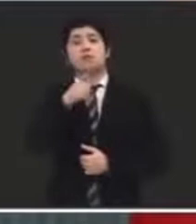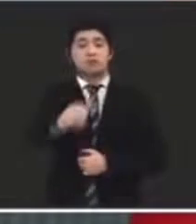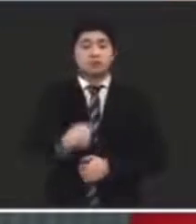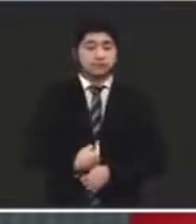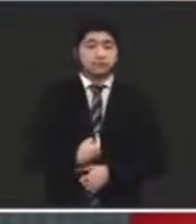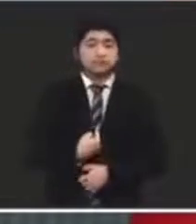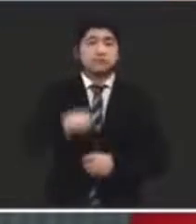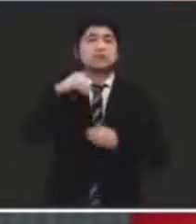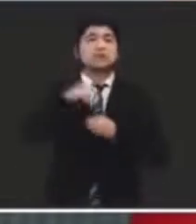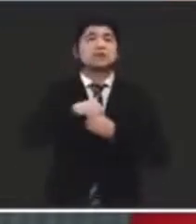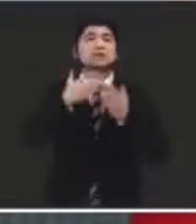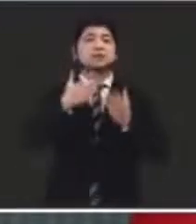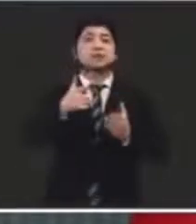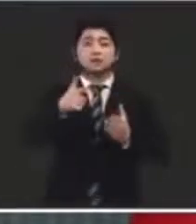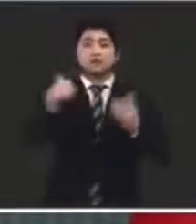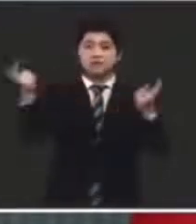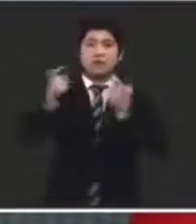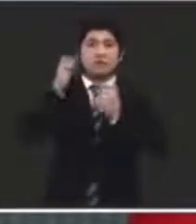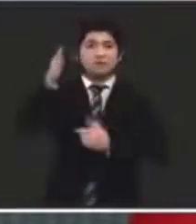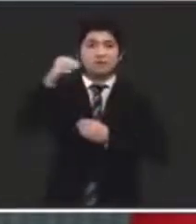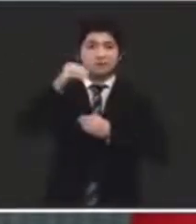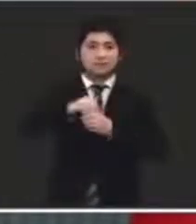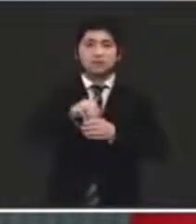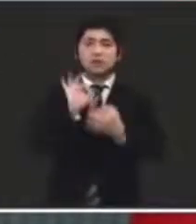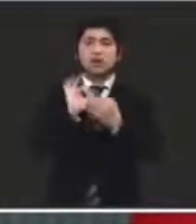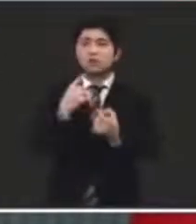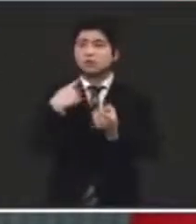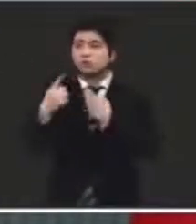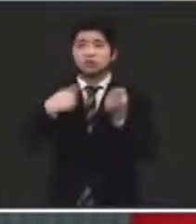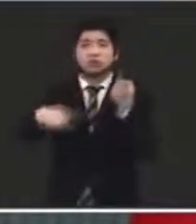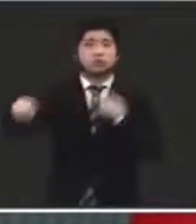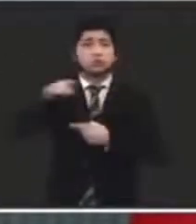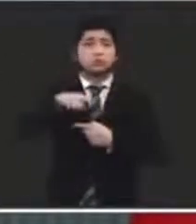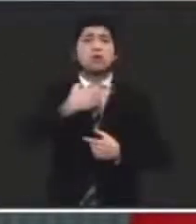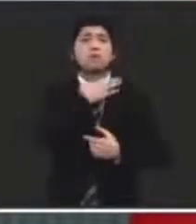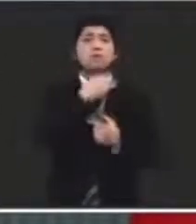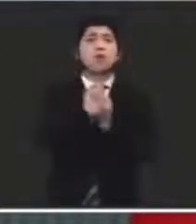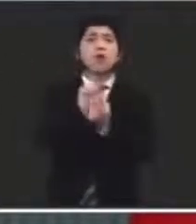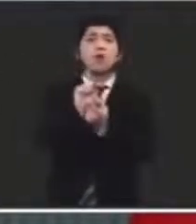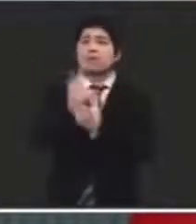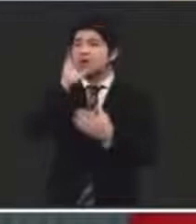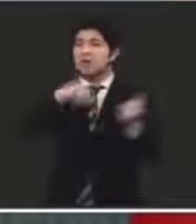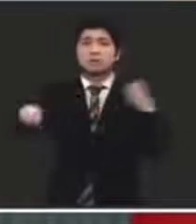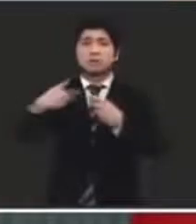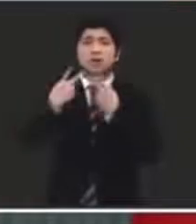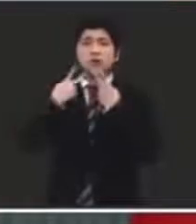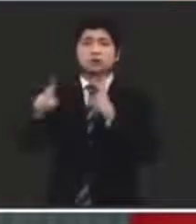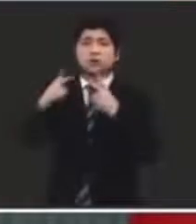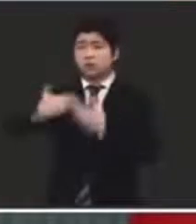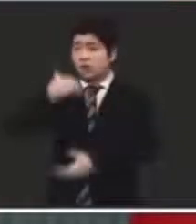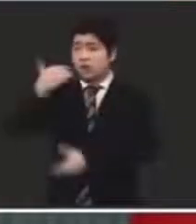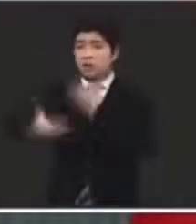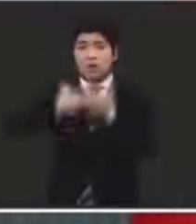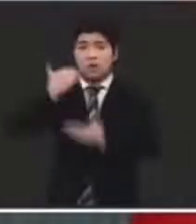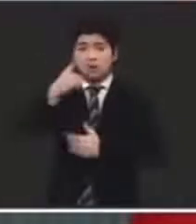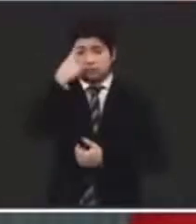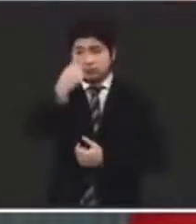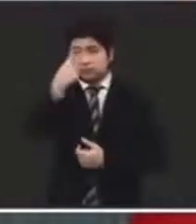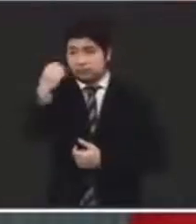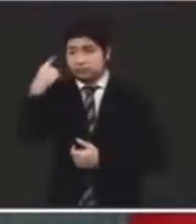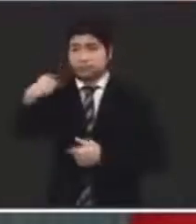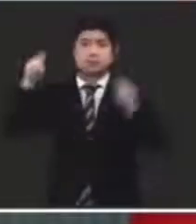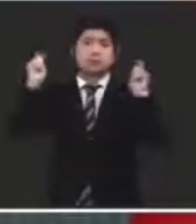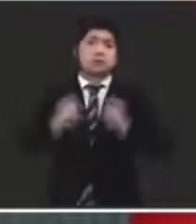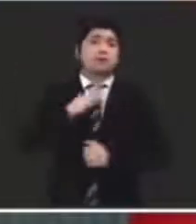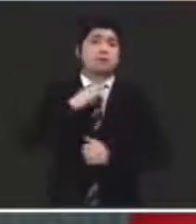niyetimizi Zirve kapsamında yaptığımız temaslarda muhataplarımıza açıkça ifade ettik